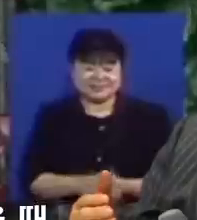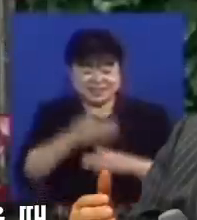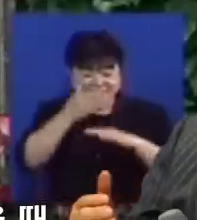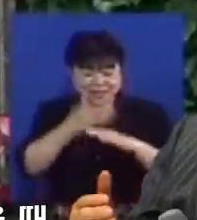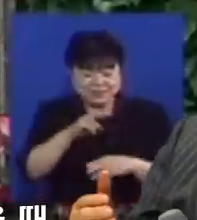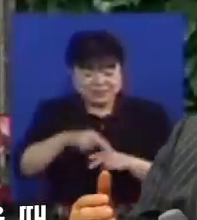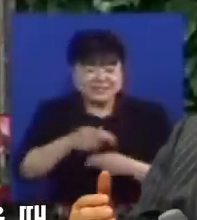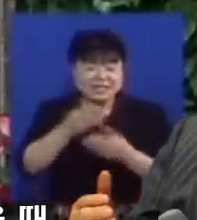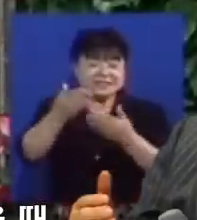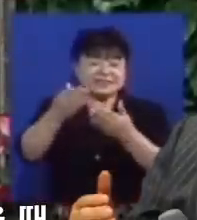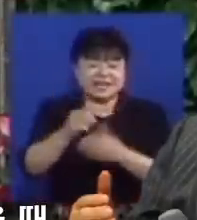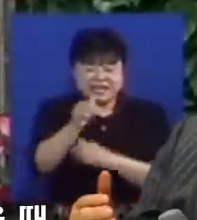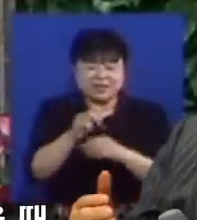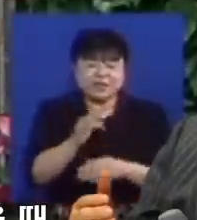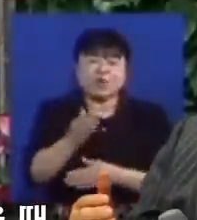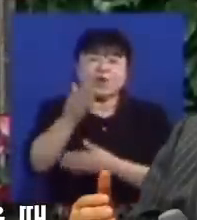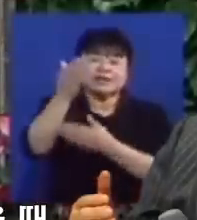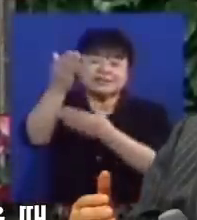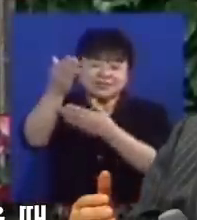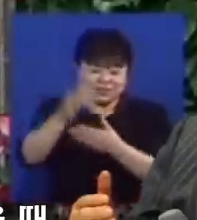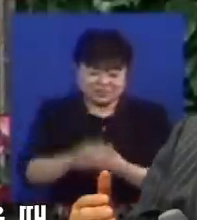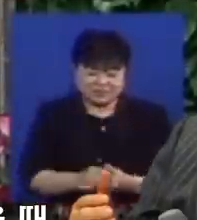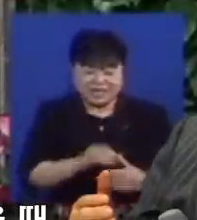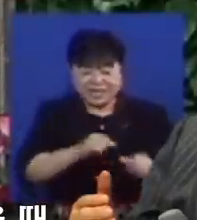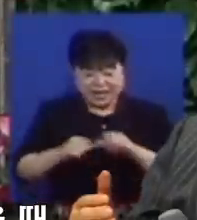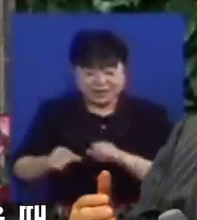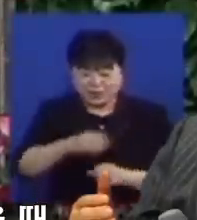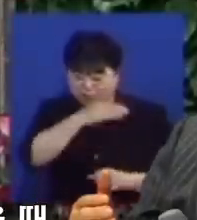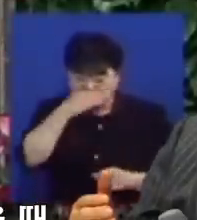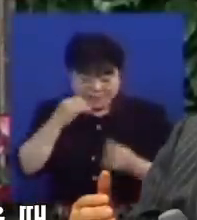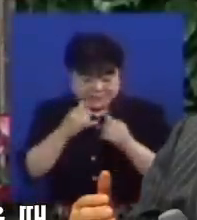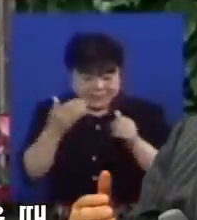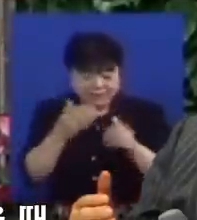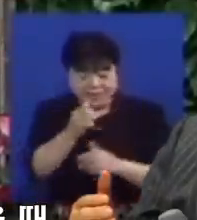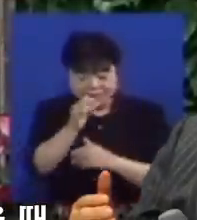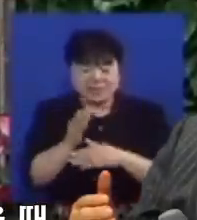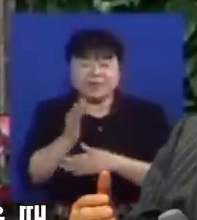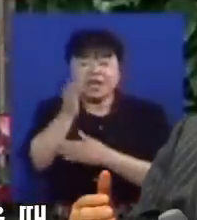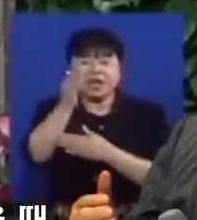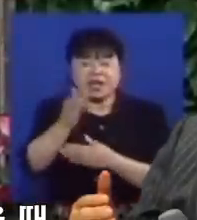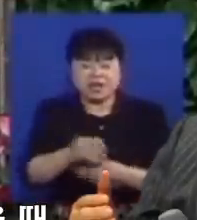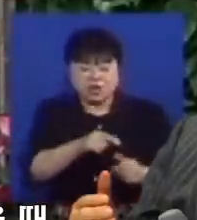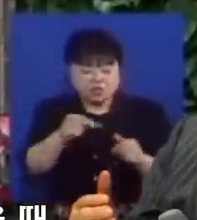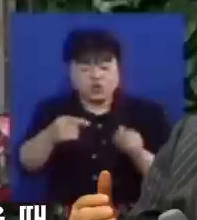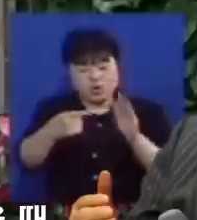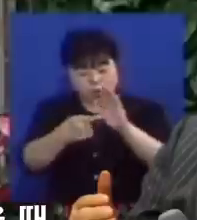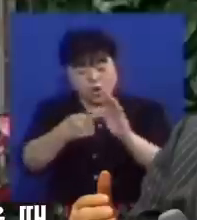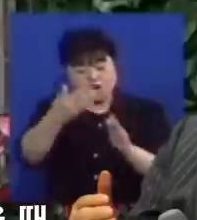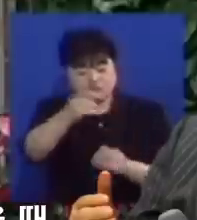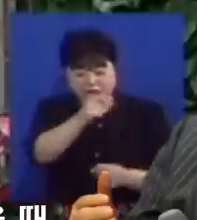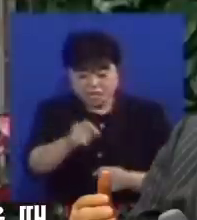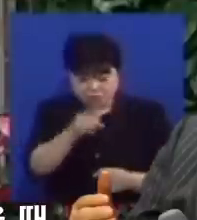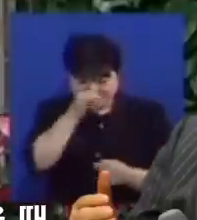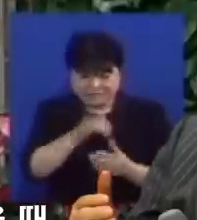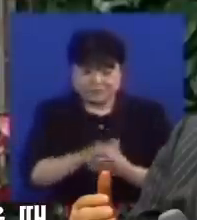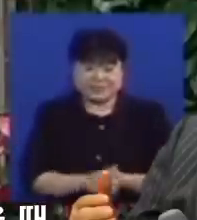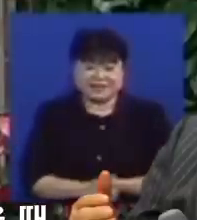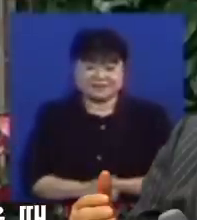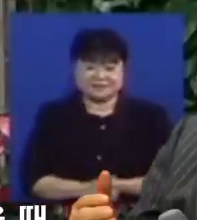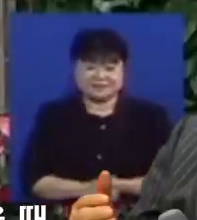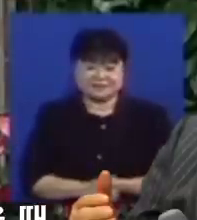감사로 제사를 드리는 자가 나를 영화롭게 하느니 그의 행위를 옳게 하는 자에게 내가 하나님의 구원을 보이리라고 성경에 말씀하고 있는